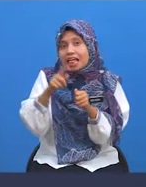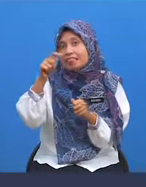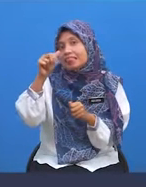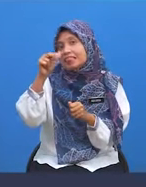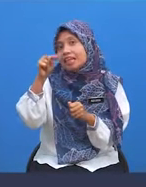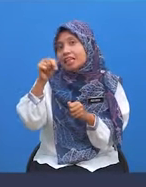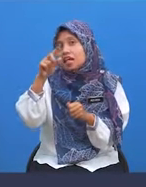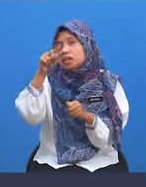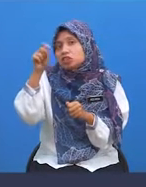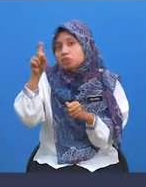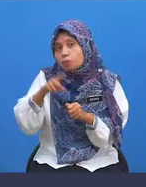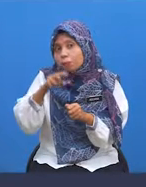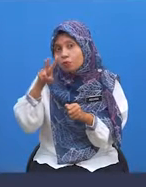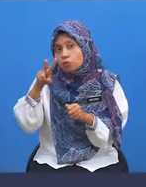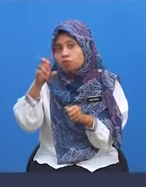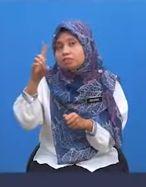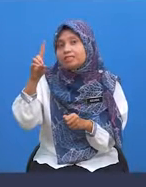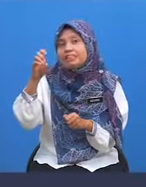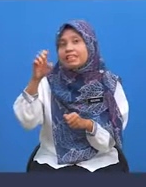tangent 1/2 theta.